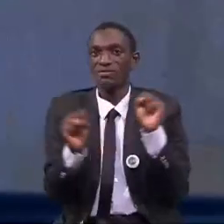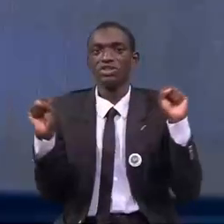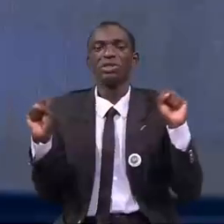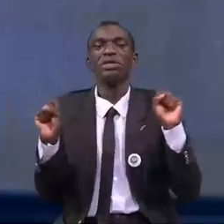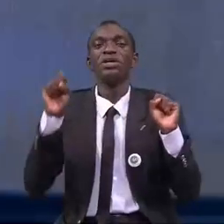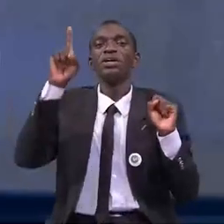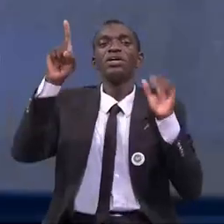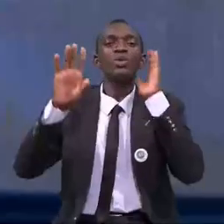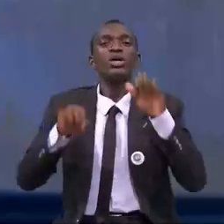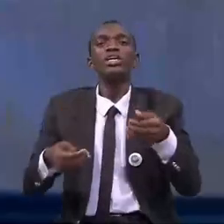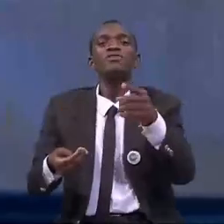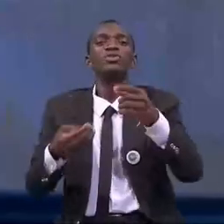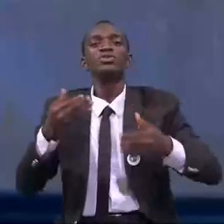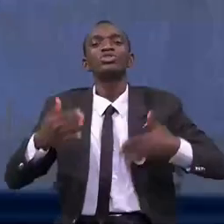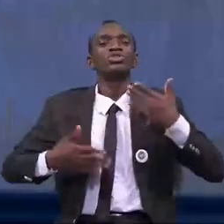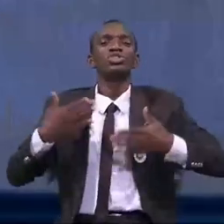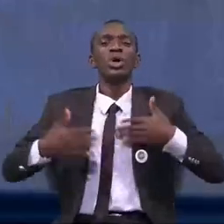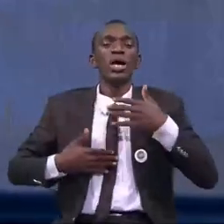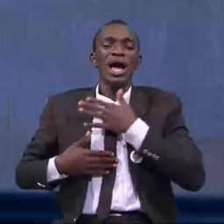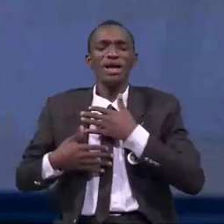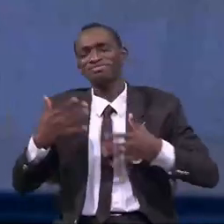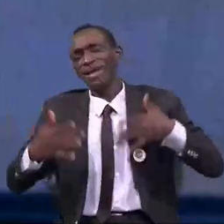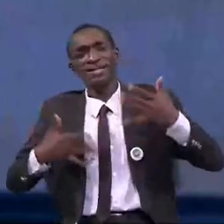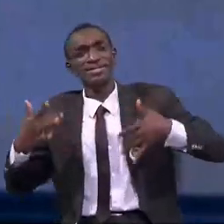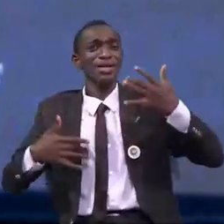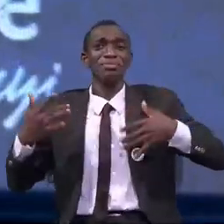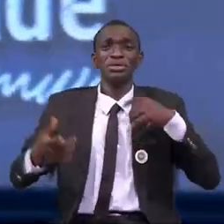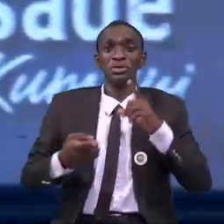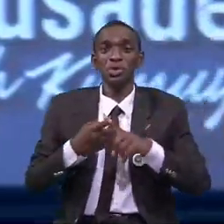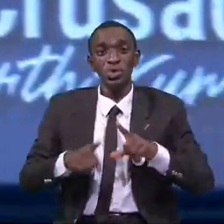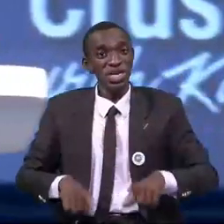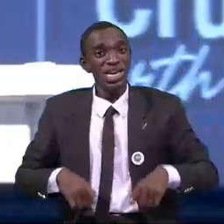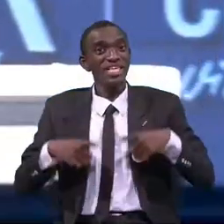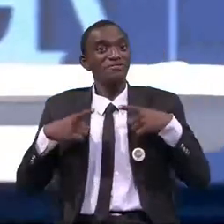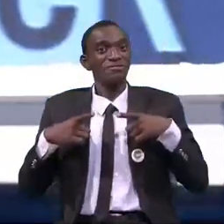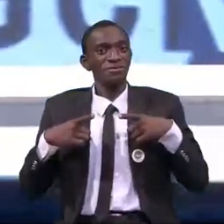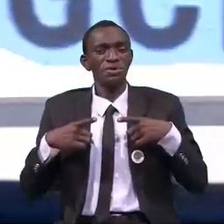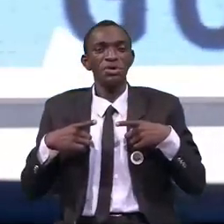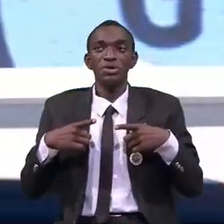salut vous donnera la joie l'enthousiasme pour